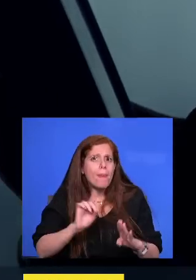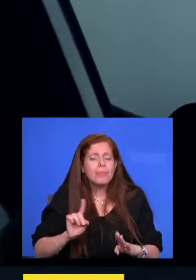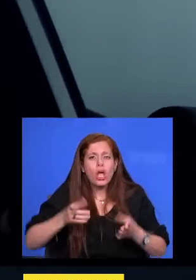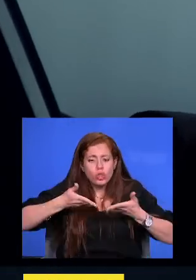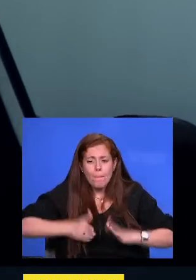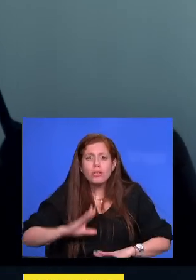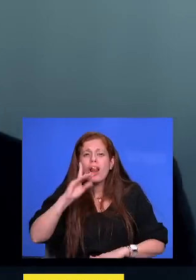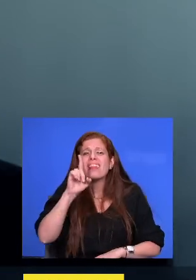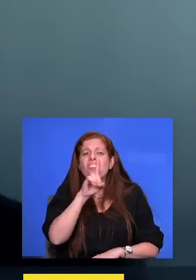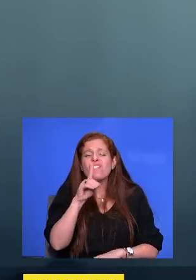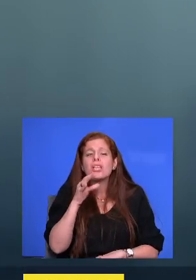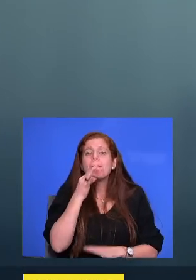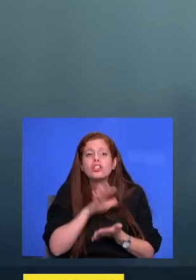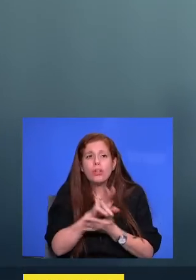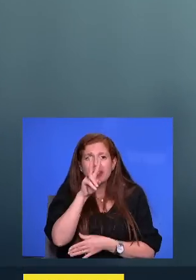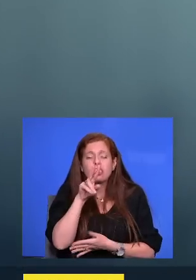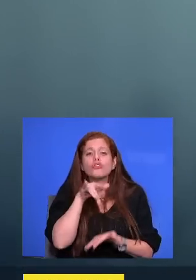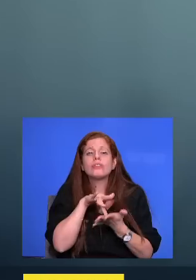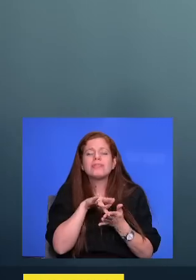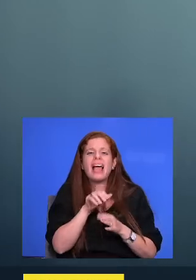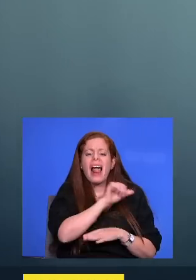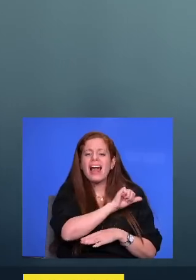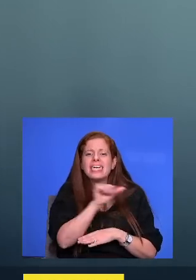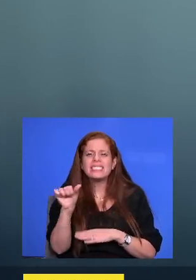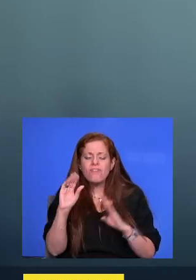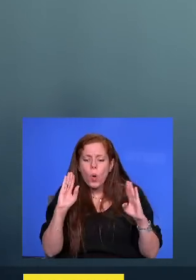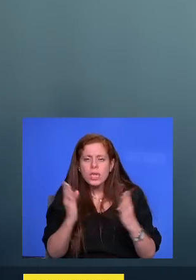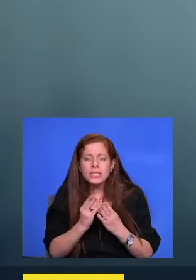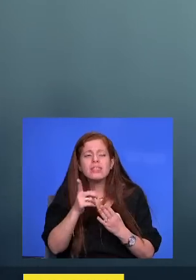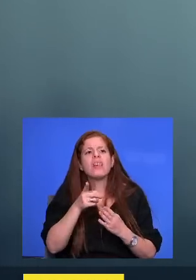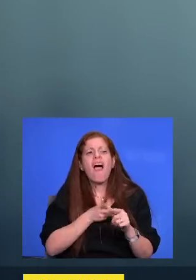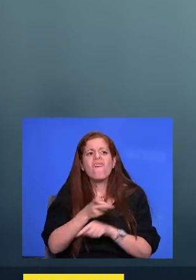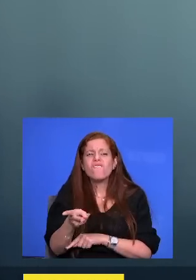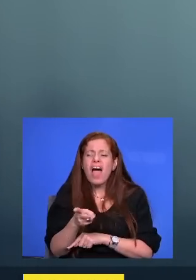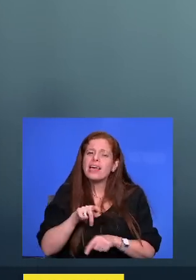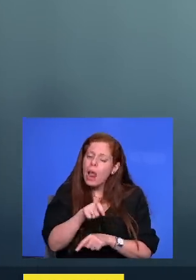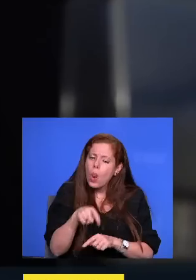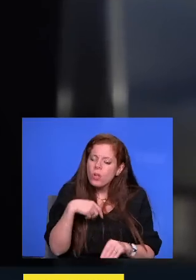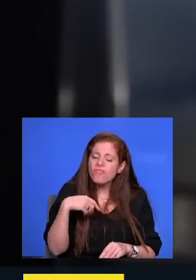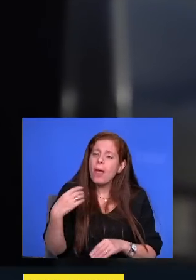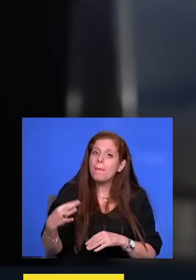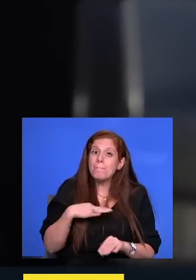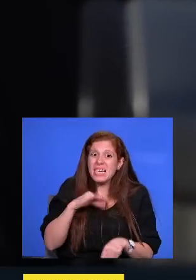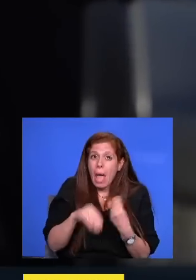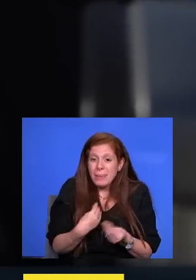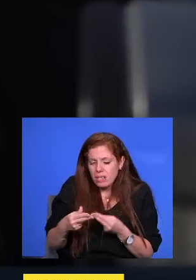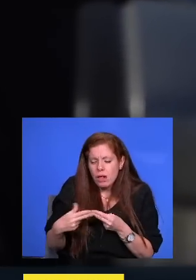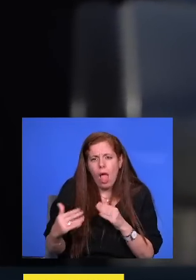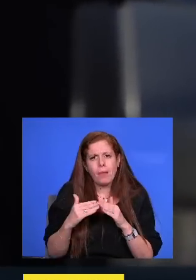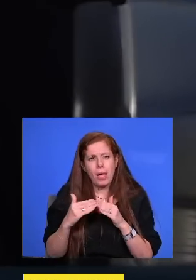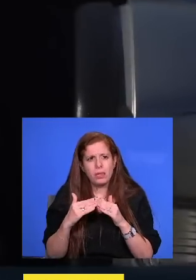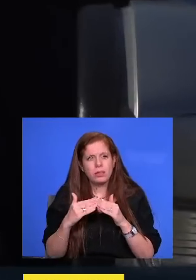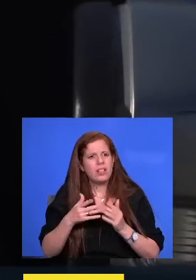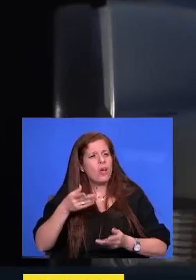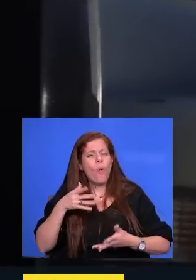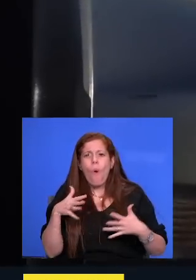בן 12, הנמצא על הרצף האוטיסטי, עבר התעללות ופגיעה מינית ממש ליד הבית. הוא רעד, פנים